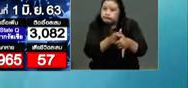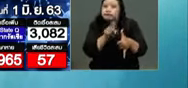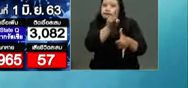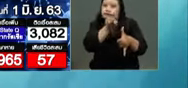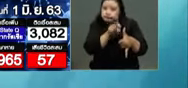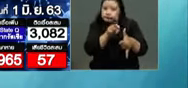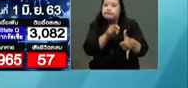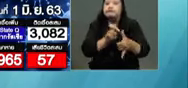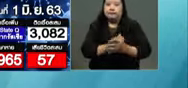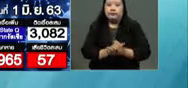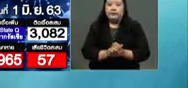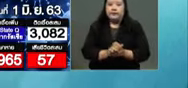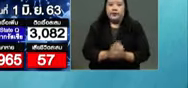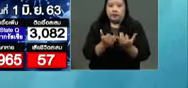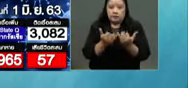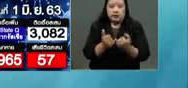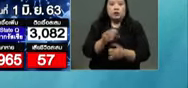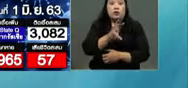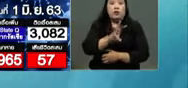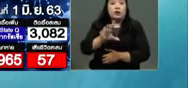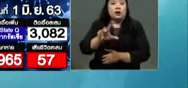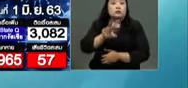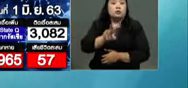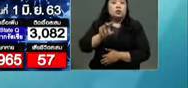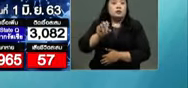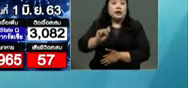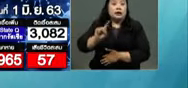แต่ตอนนี้ไปที่ 6ล้าน 2